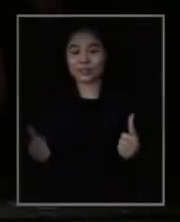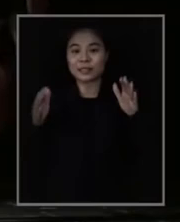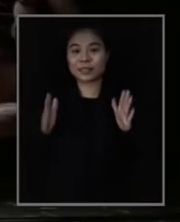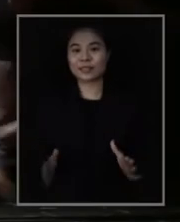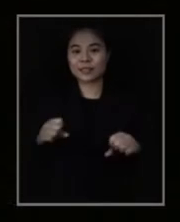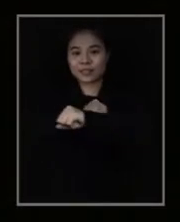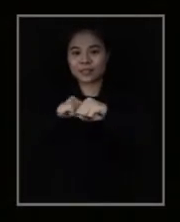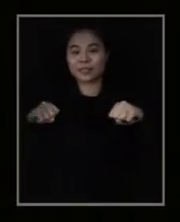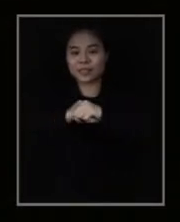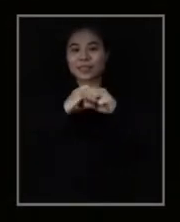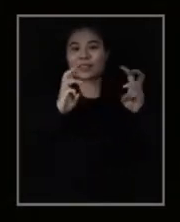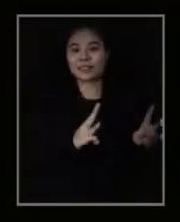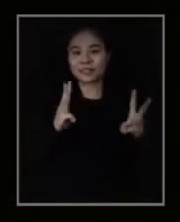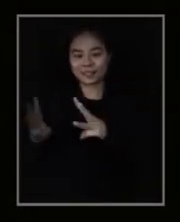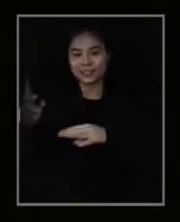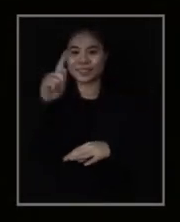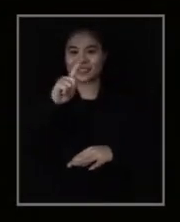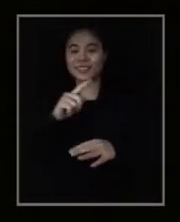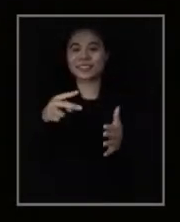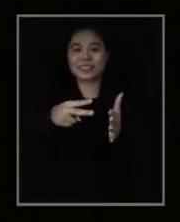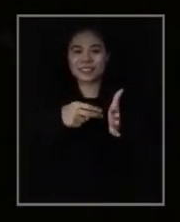ในยุคที่ใครๆก็ออกมาวิ่ง